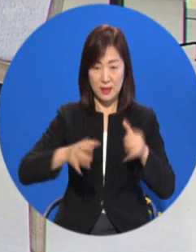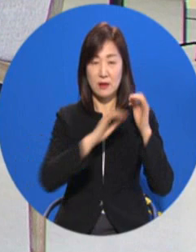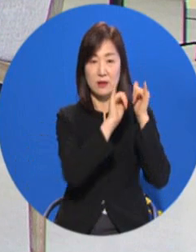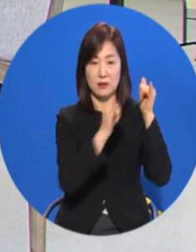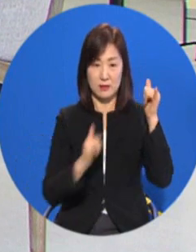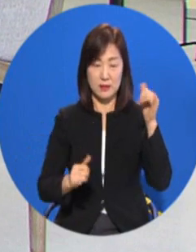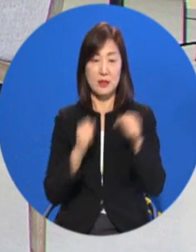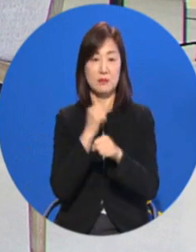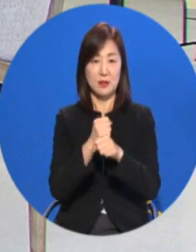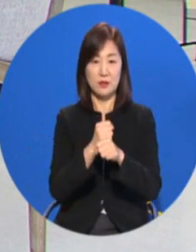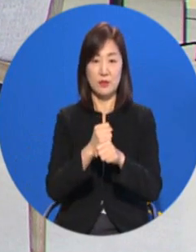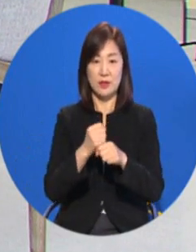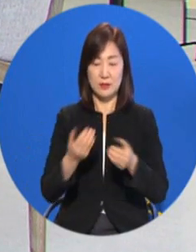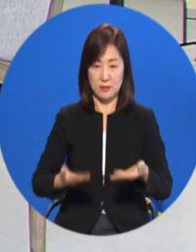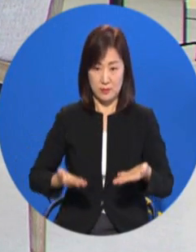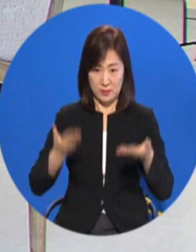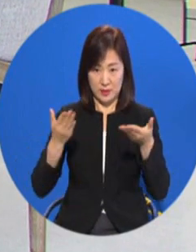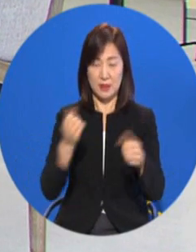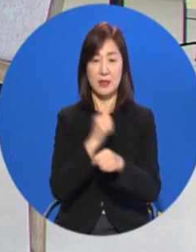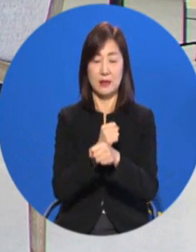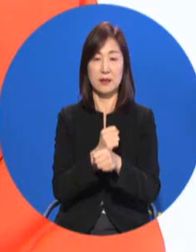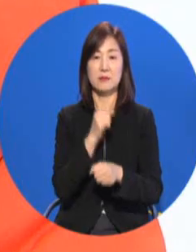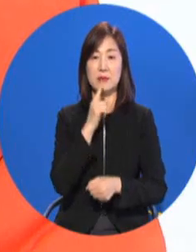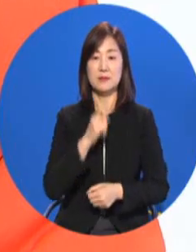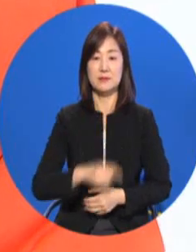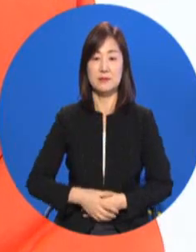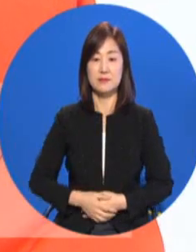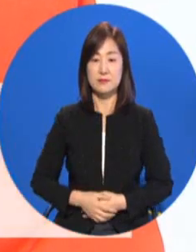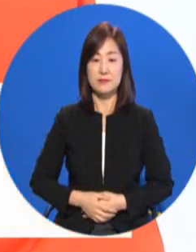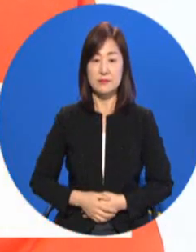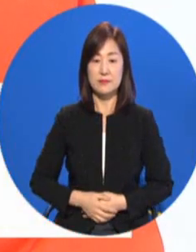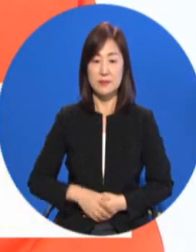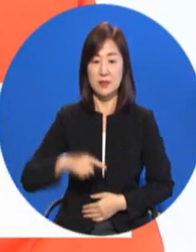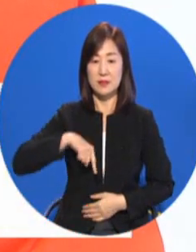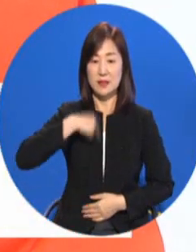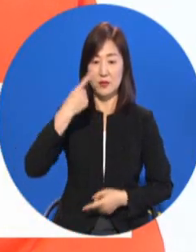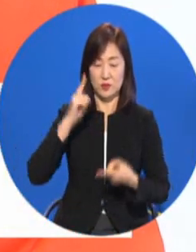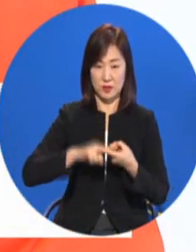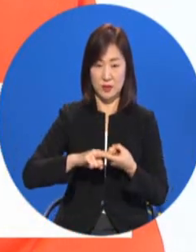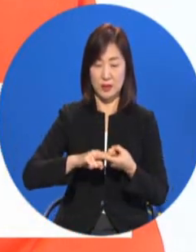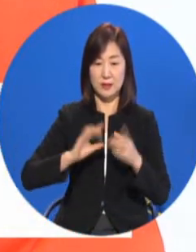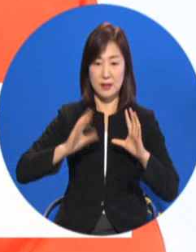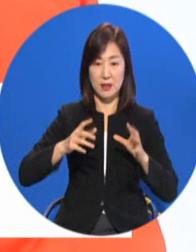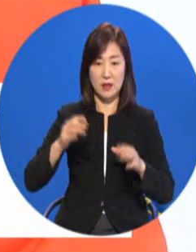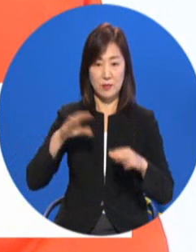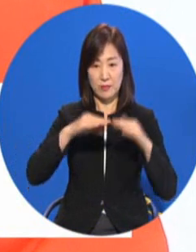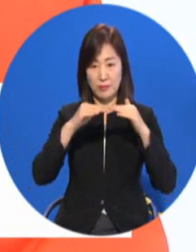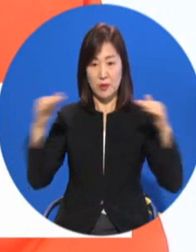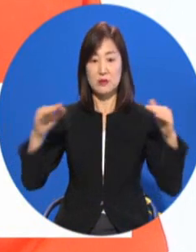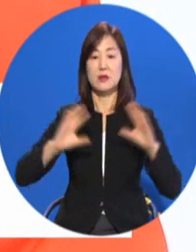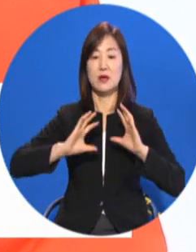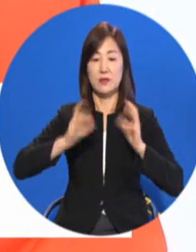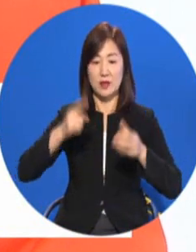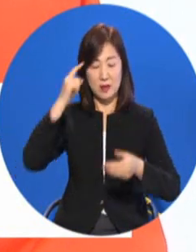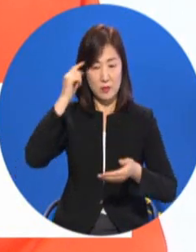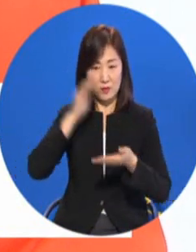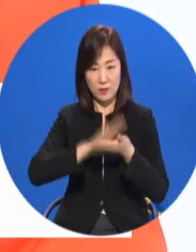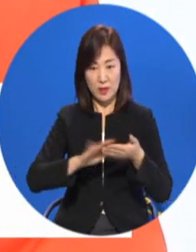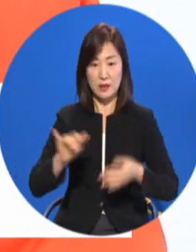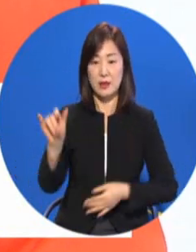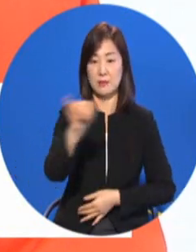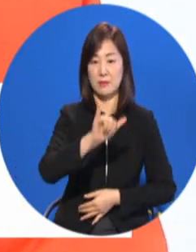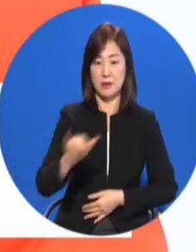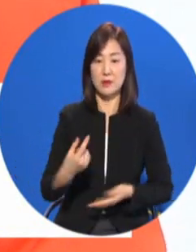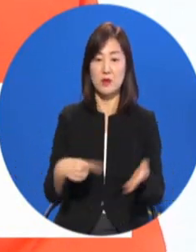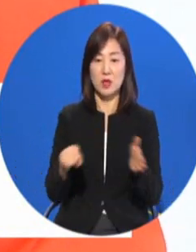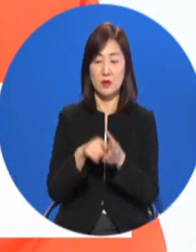만드는 데 헌신하게 따고 강조했습니다 자주적인 나라 평등한 세상 평화로운 한반도를 위한